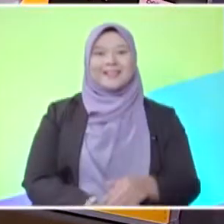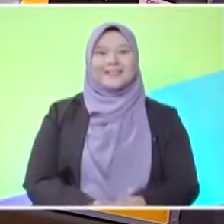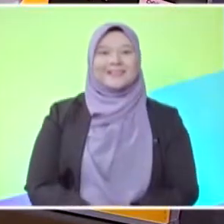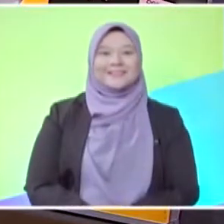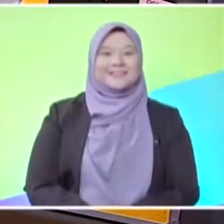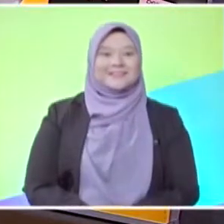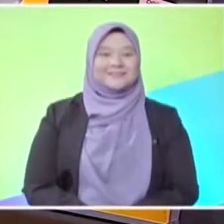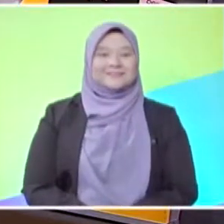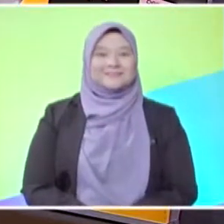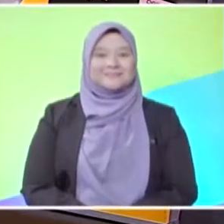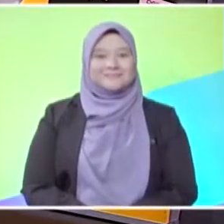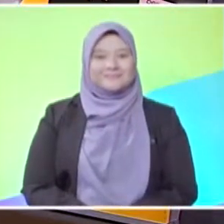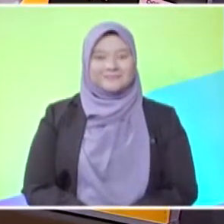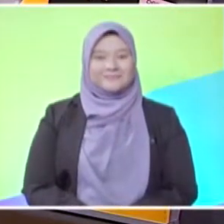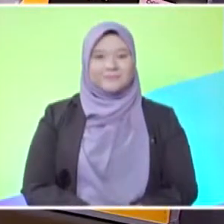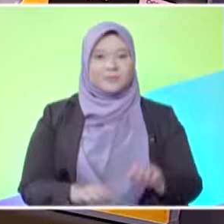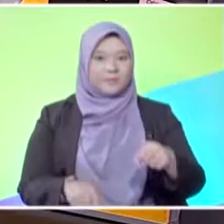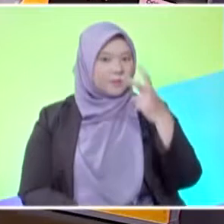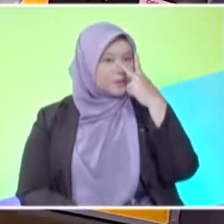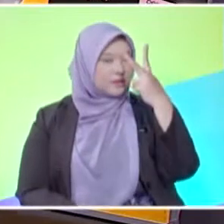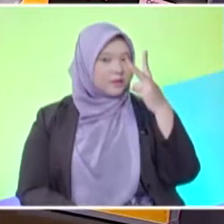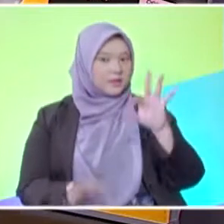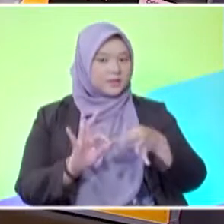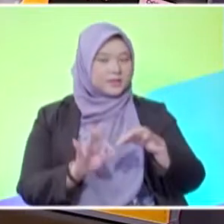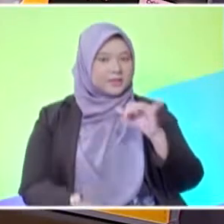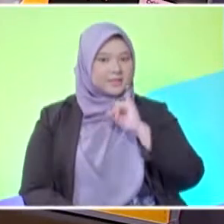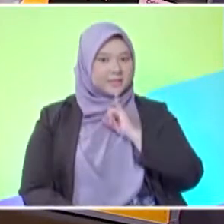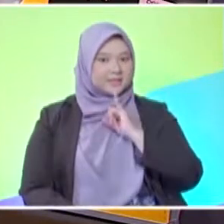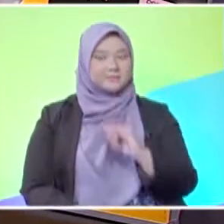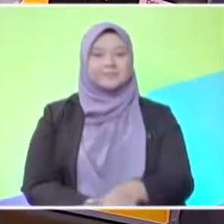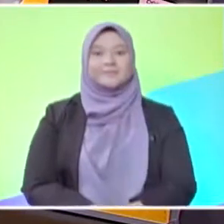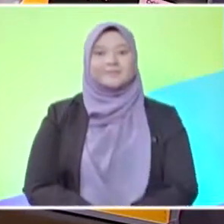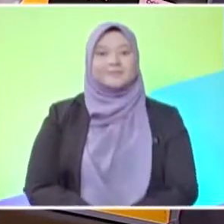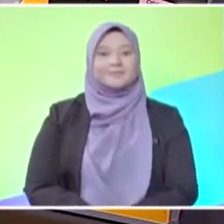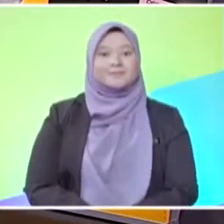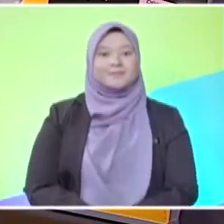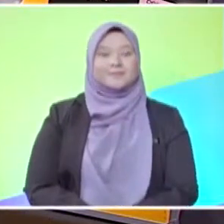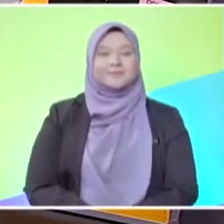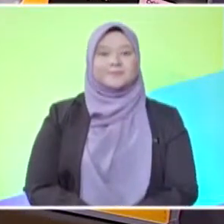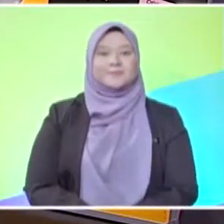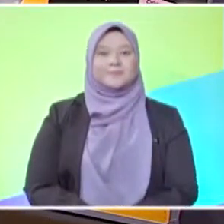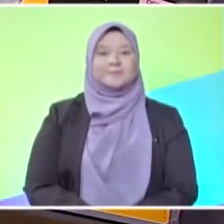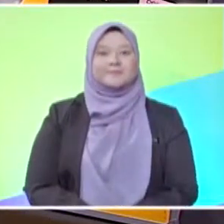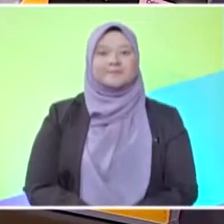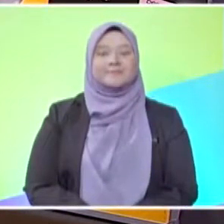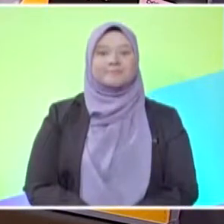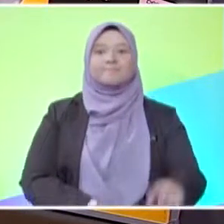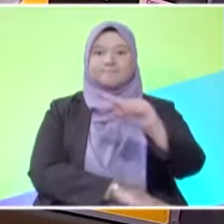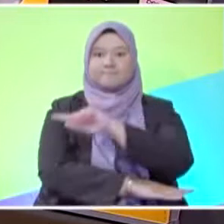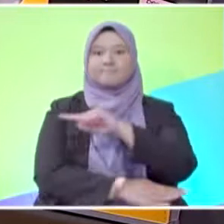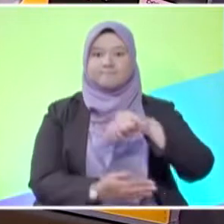memahami dengan bahasa isyarat yang ditunjukkan oleh cek gulina keigo untuk mata pelajaran size all prasekolah misterius sebenarnya